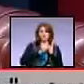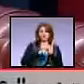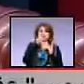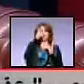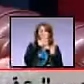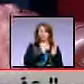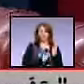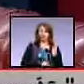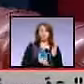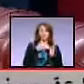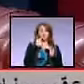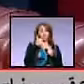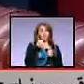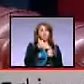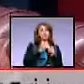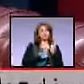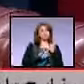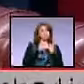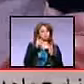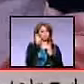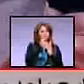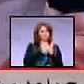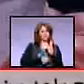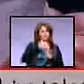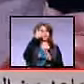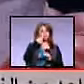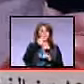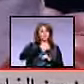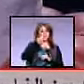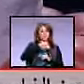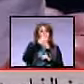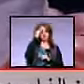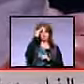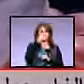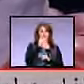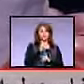عليه، ويعني ده ابونا كلنا عمر بقاء لله. شكرا.